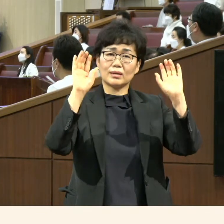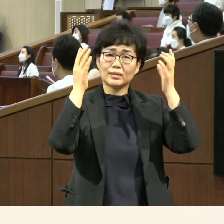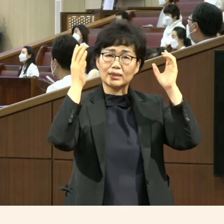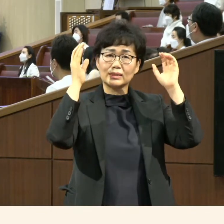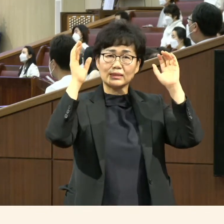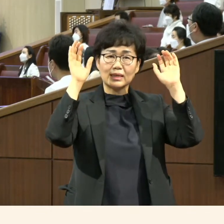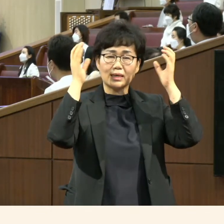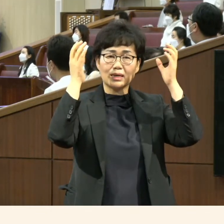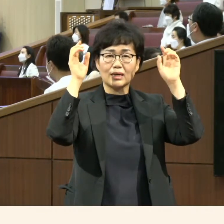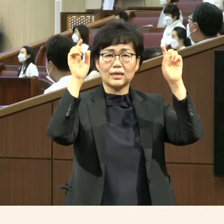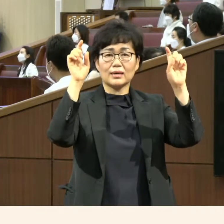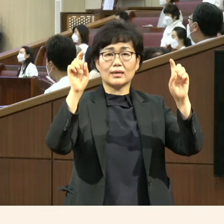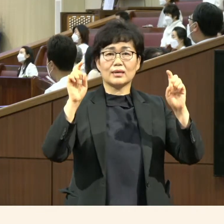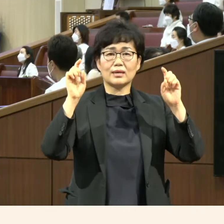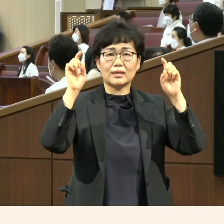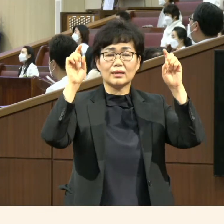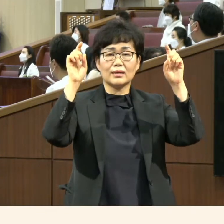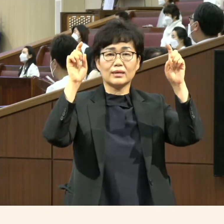어린 양,